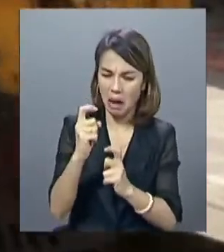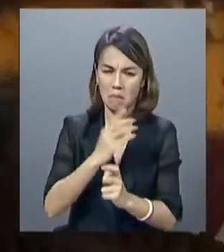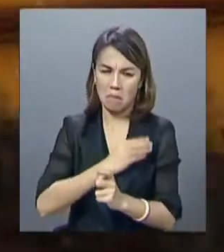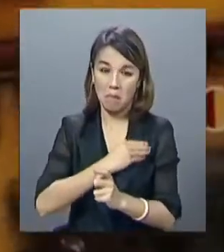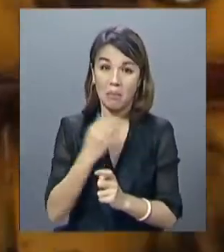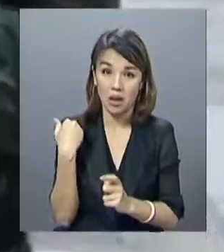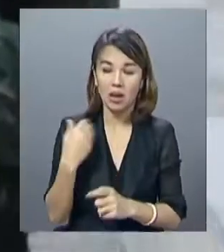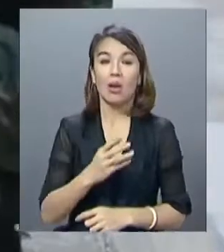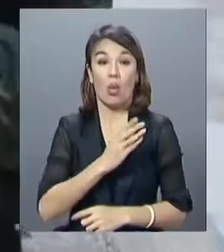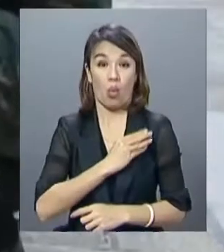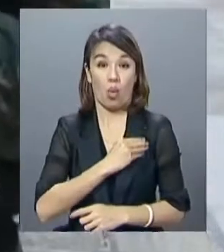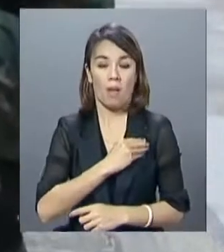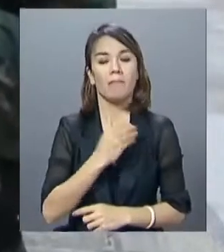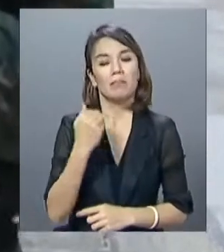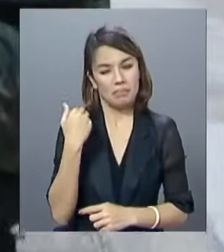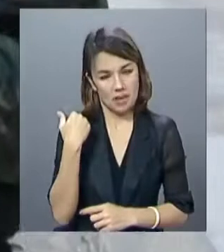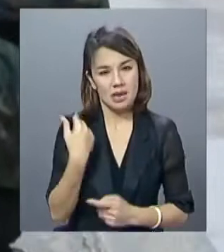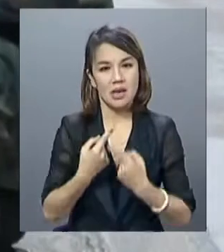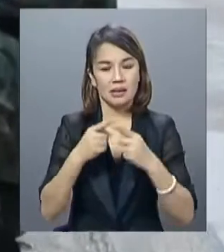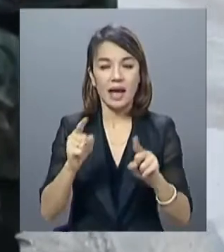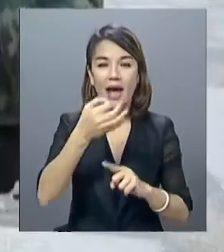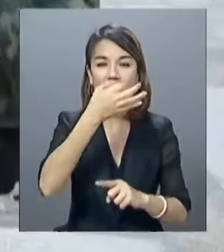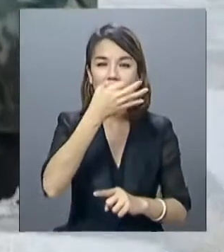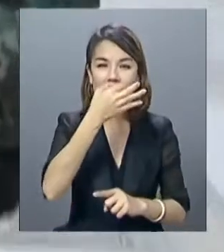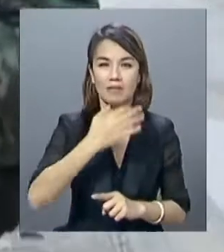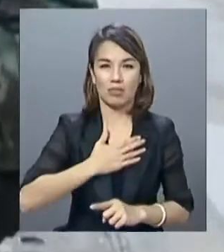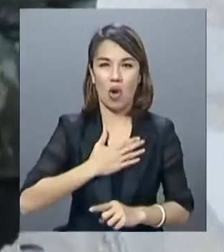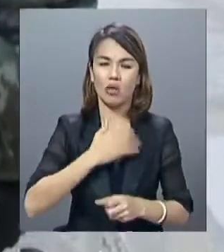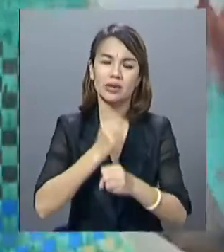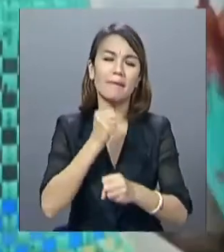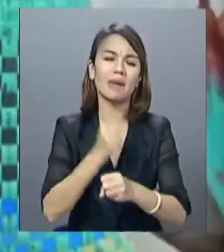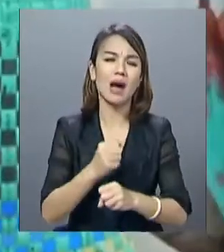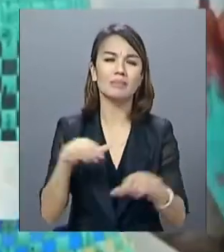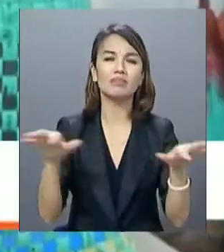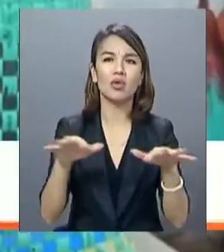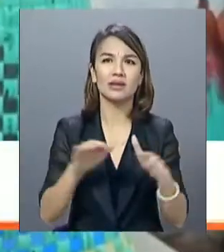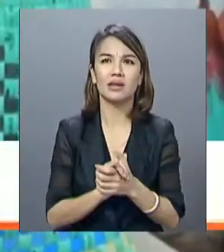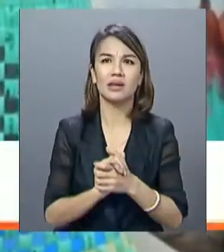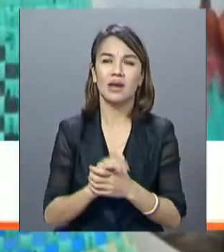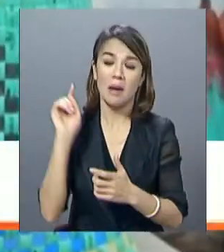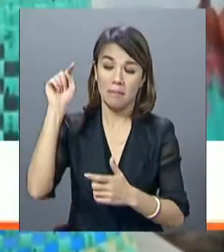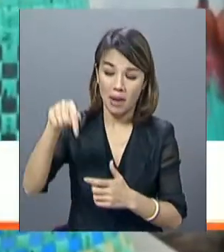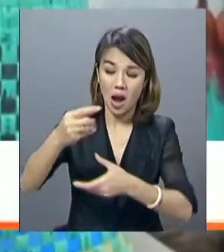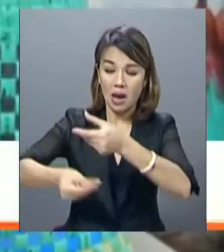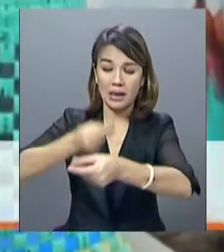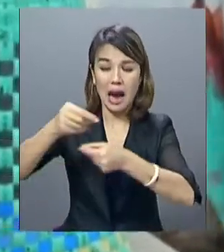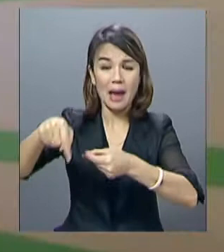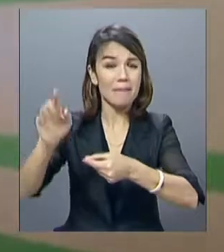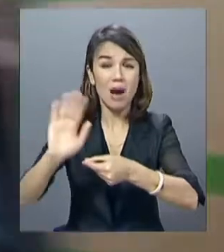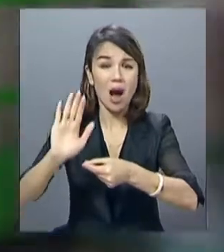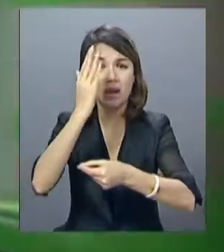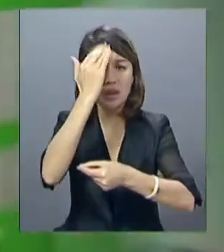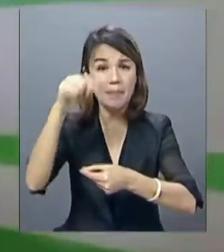วนะแต่ว่าในอาชีพของเราก็ต้องดิ้นรนจนต่อไปถ้าถามว่ามาขายที่นี่เป็นเพราะเหตุอะไรเพราะหนึ่งผู้คน